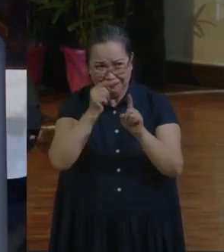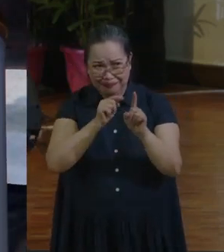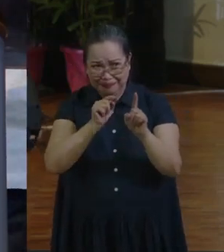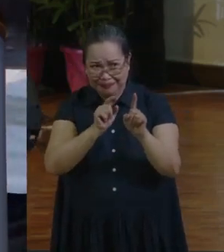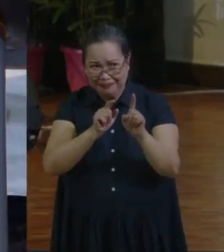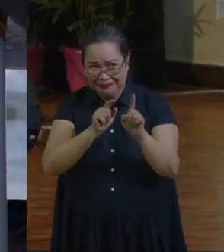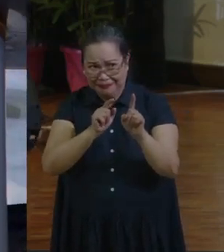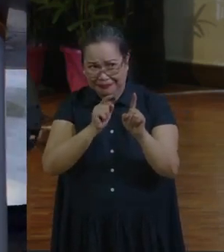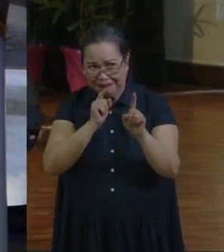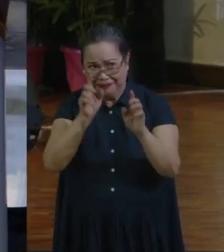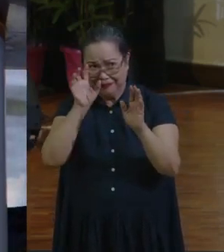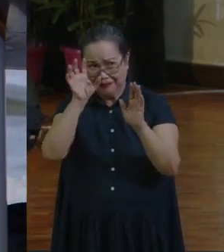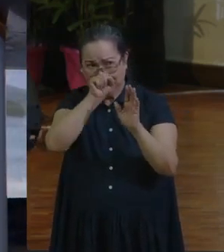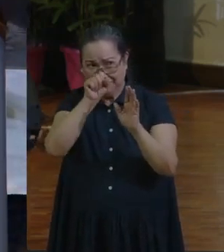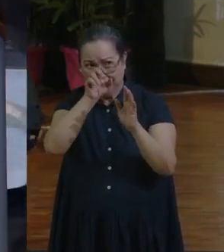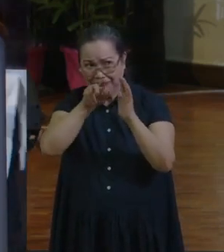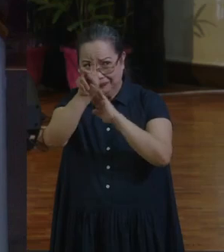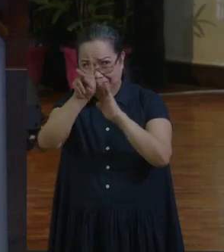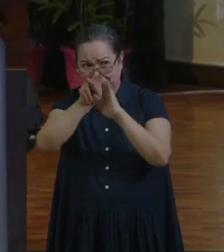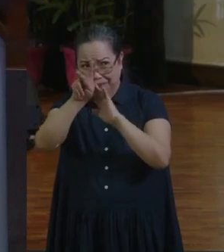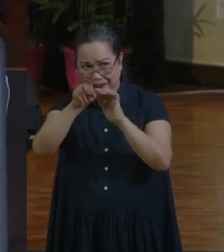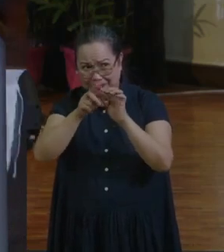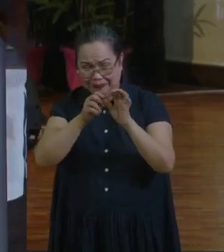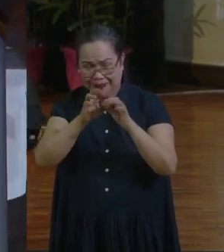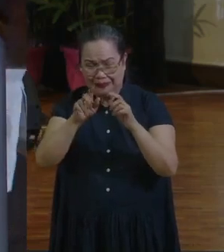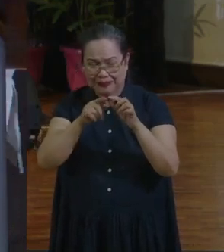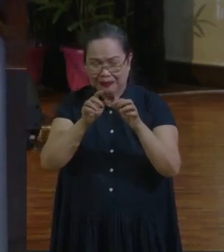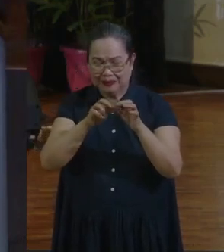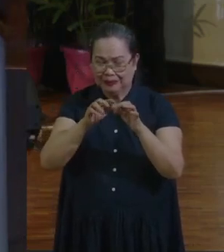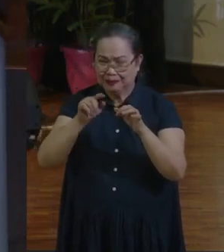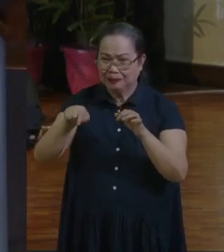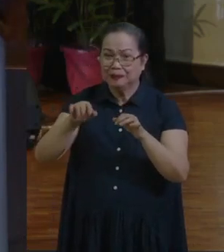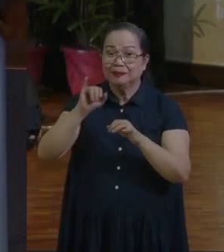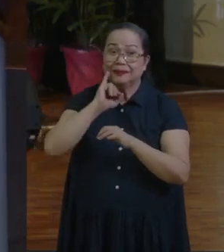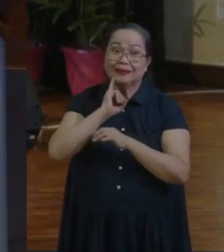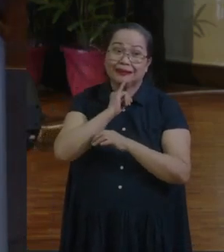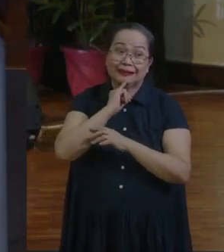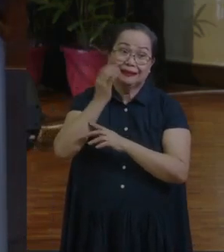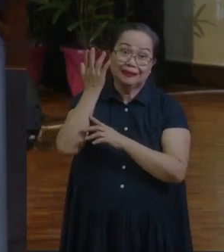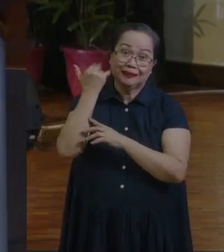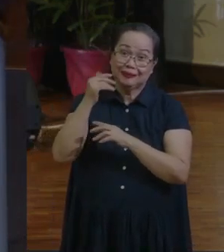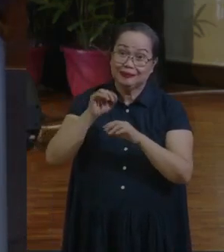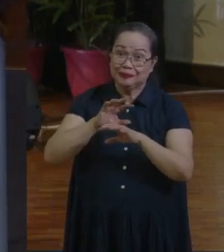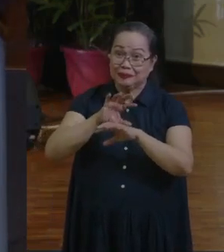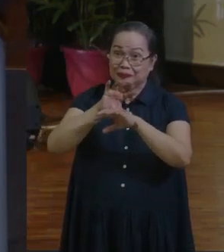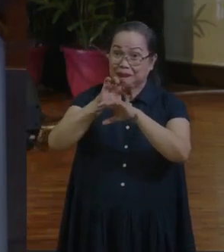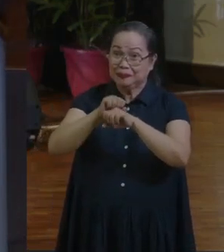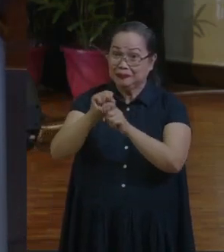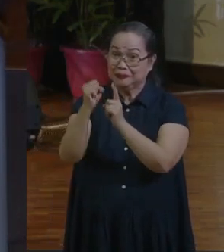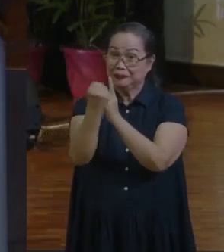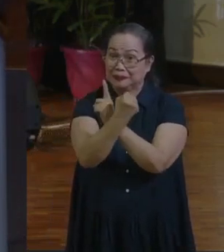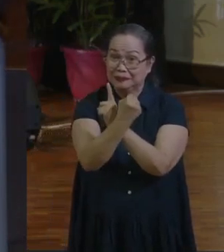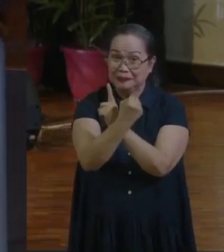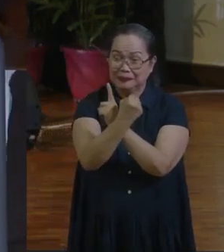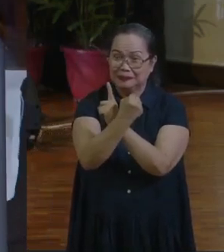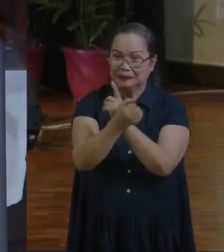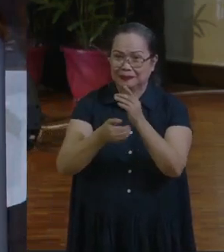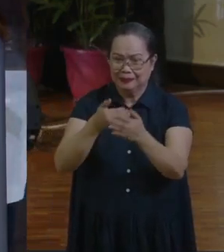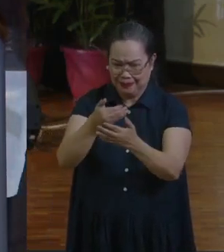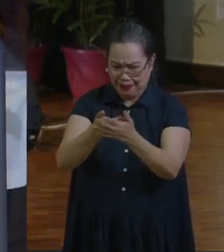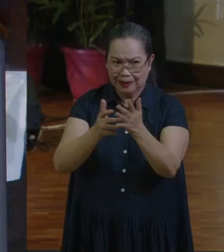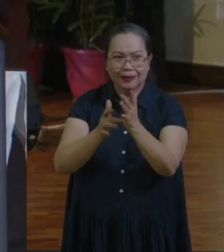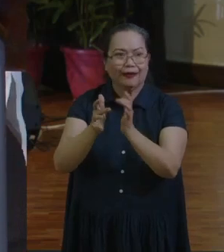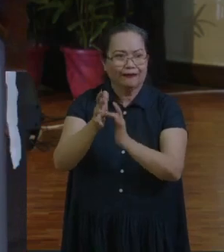mga hulang ito, ang kondisyon sa Israel noon kakaiba. Dumating nga si